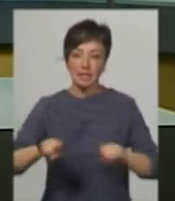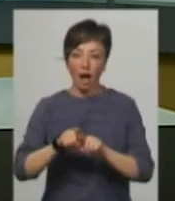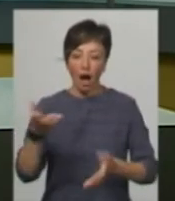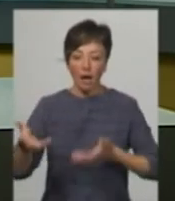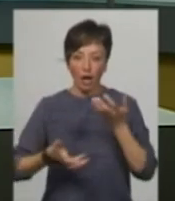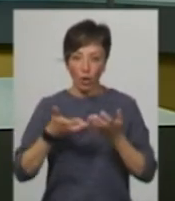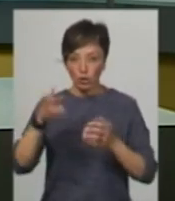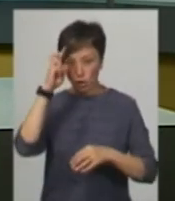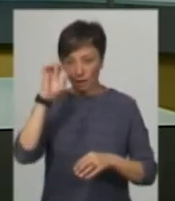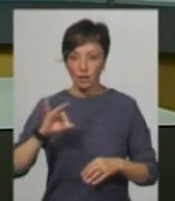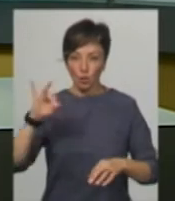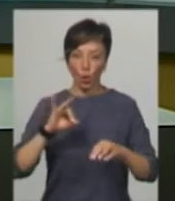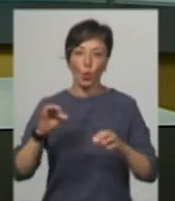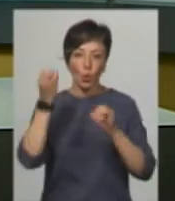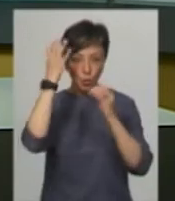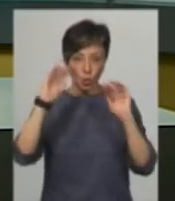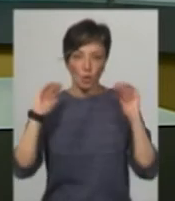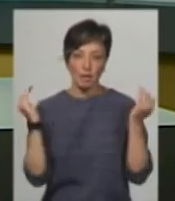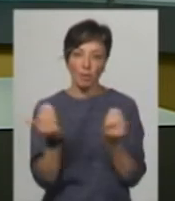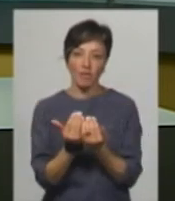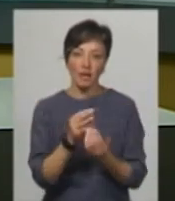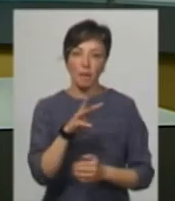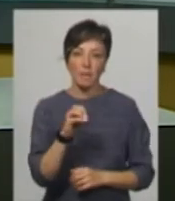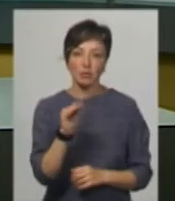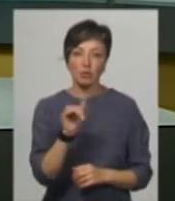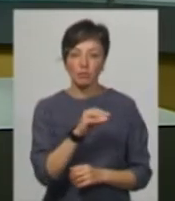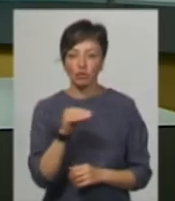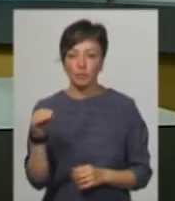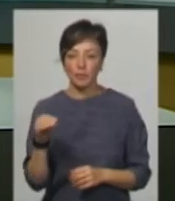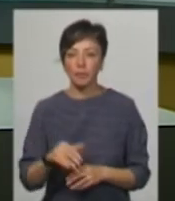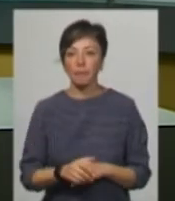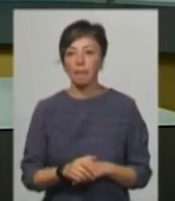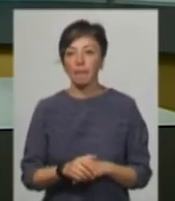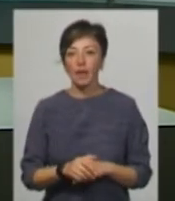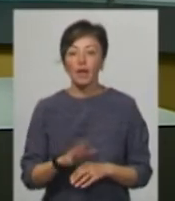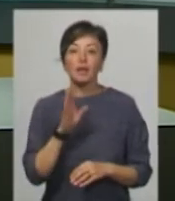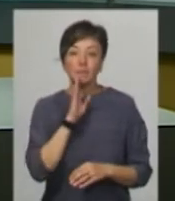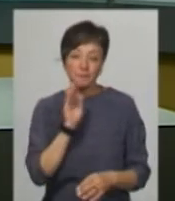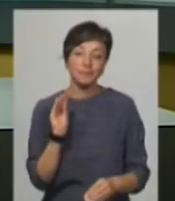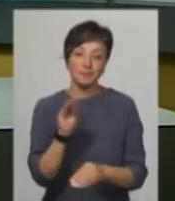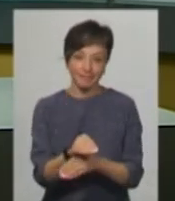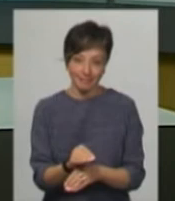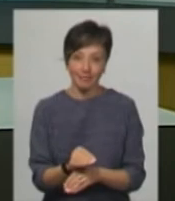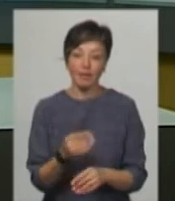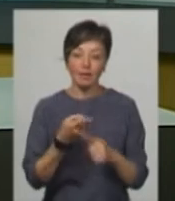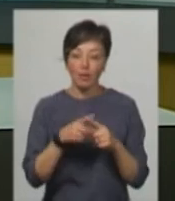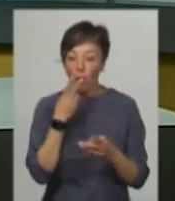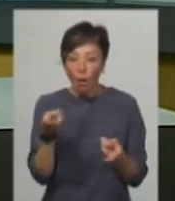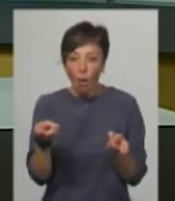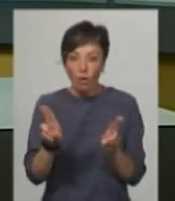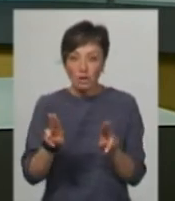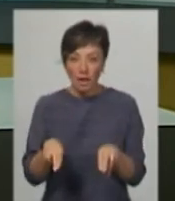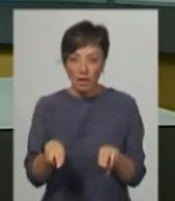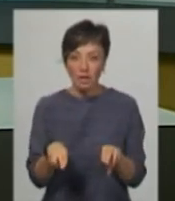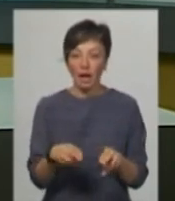археології Державного історико-культурного заповідника Межибіж Аліна Вебер. Палеонтологиня додає, що судячи з останків, щука